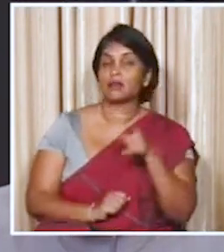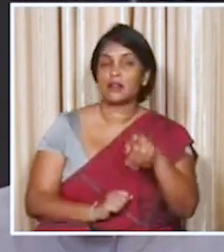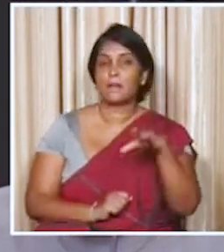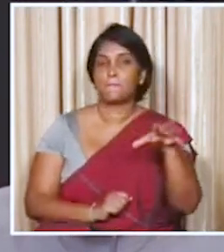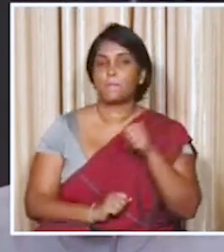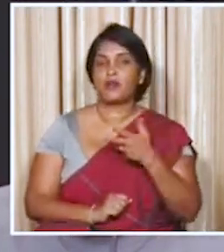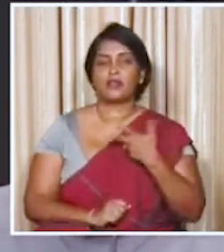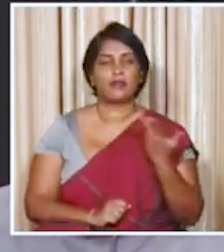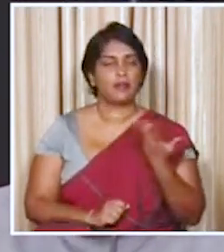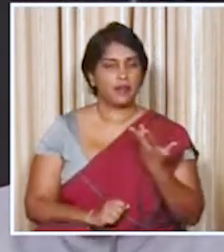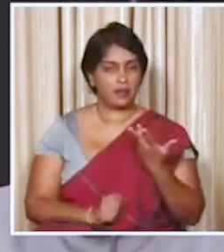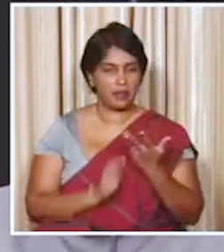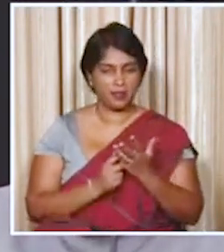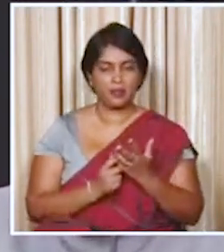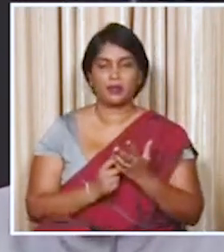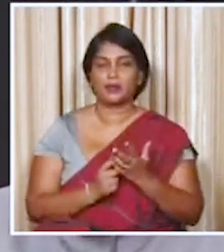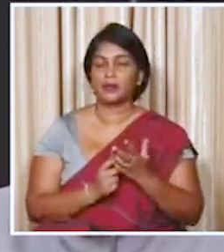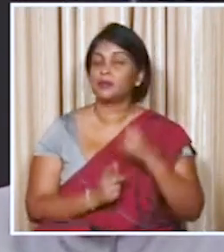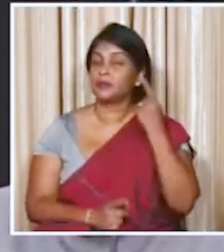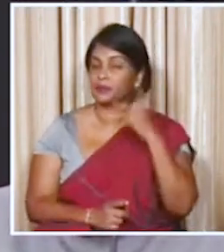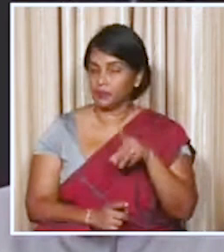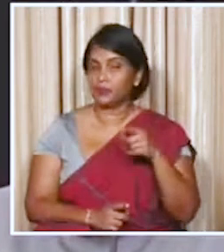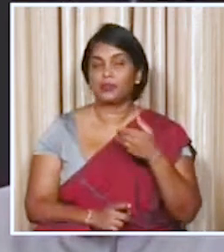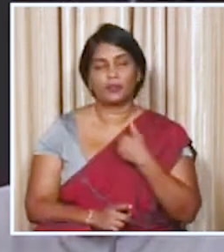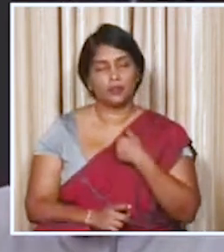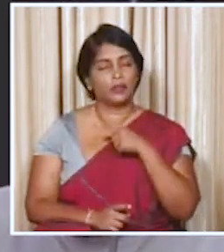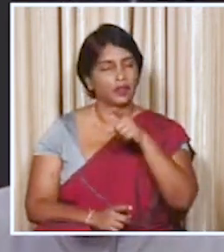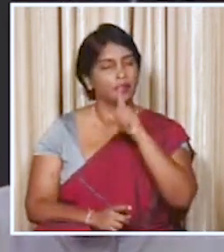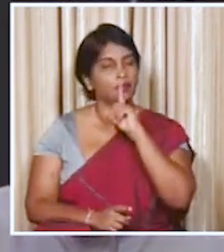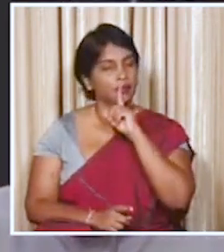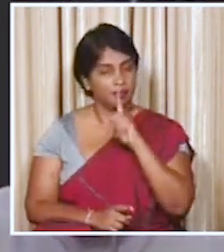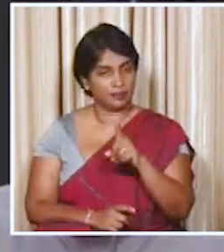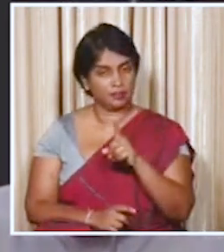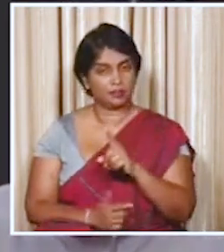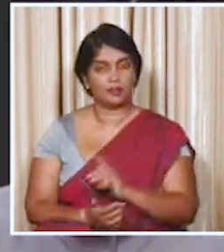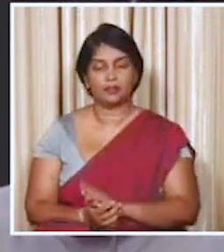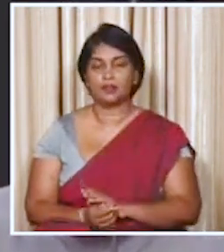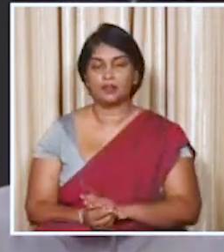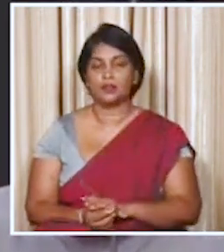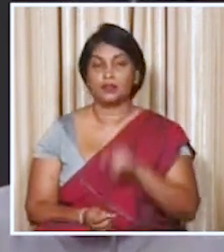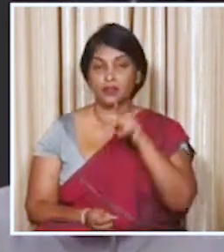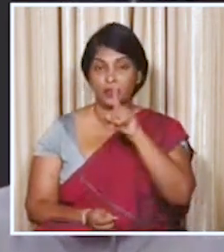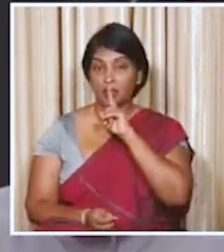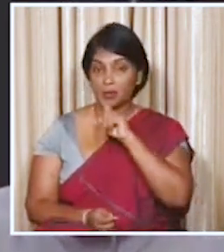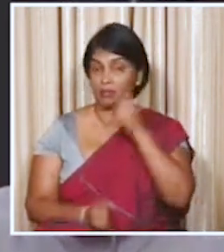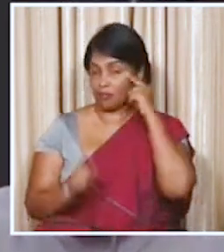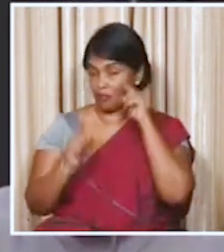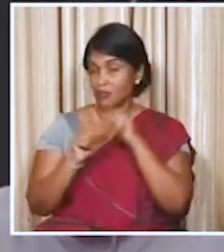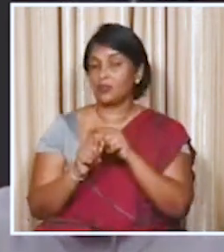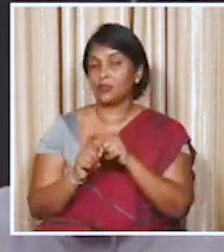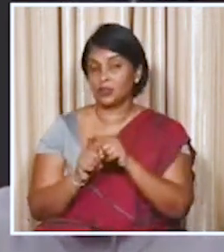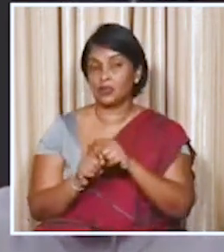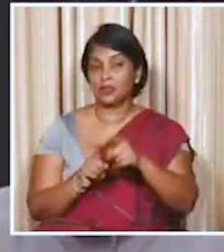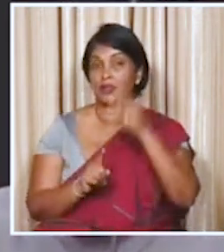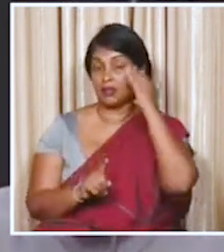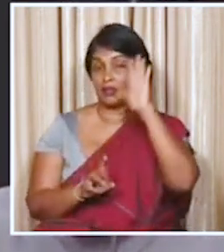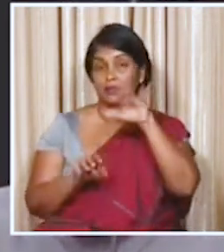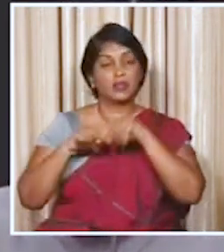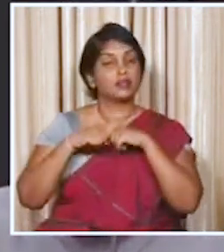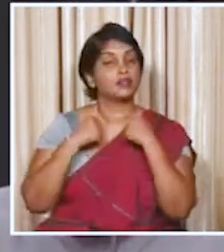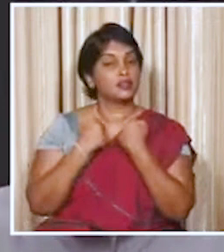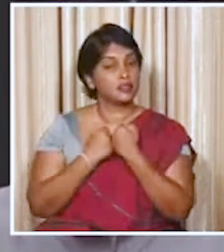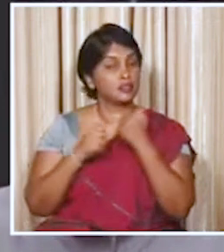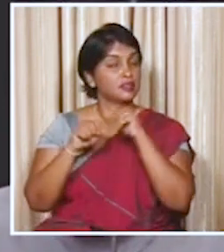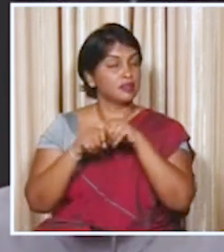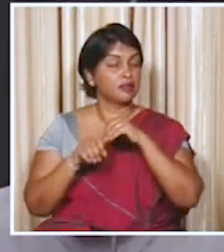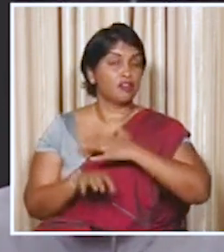kita kerana beri nisa. Ini sa, api obat tu mala terkian doone, mang obat tu mila terkiu obat tu mila ke, mereka kanta sangida ana obat